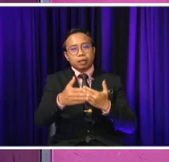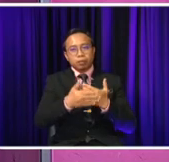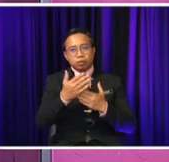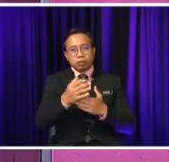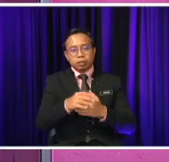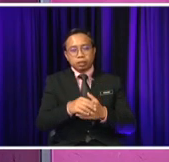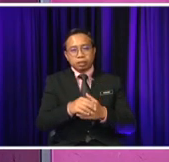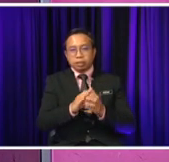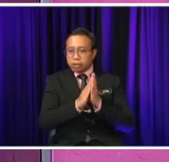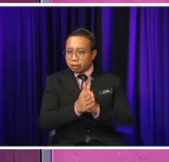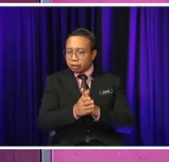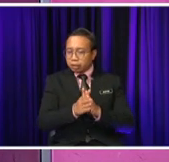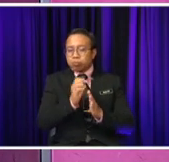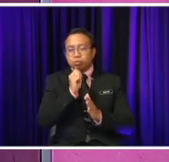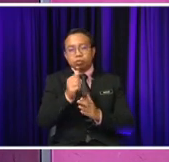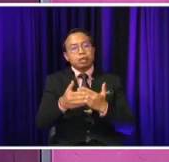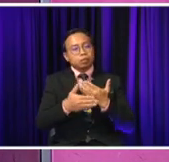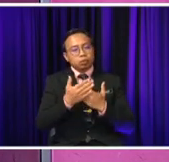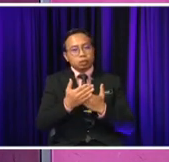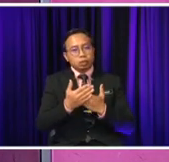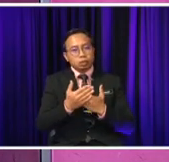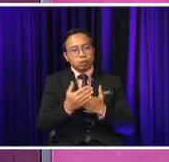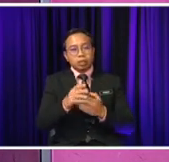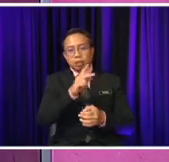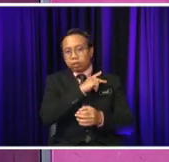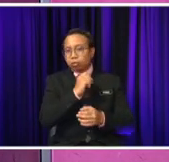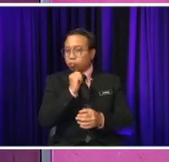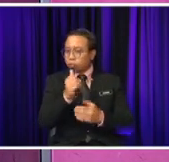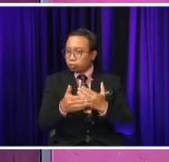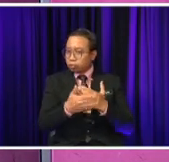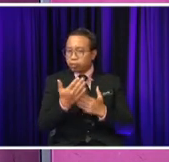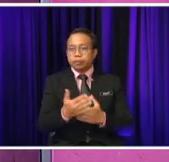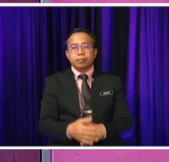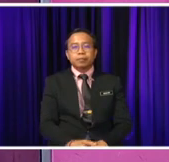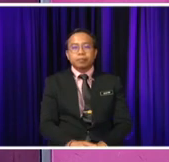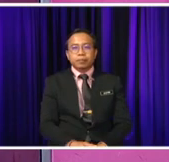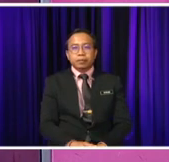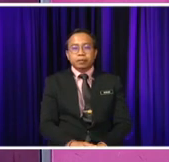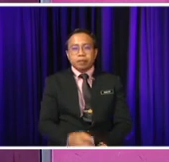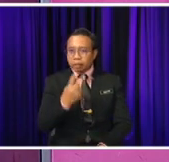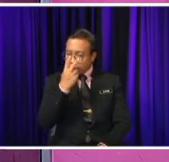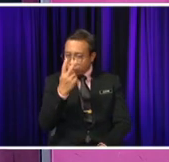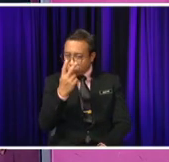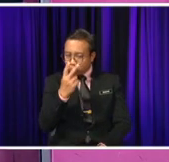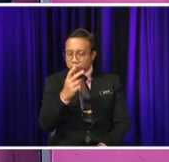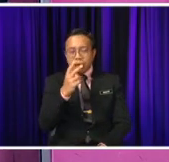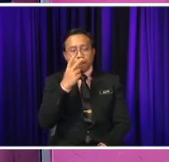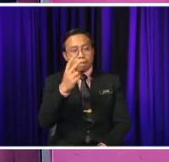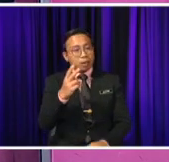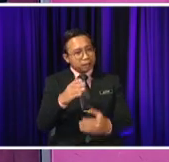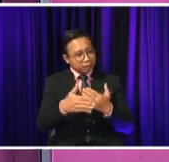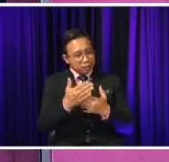menjadi seorang pentabik bukan mudah menjadi seorang ketua juga bukan mudah karena kalau kita tengok ciri-ciri nampak senang tapi